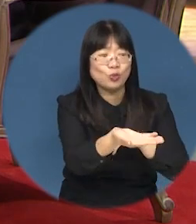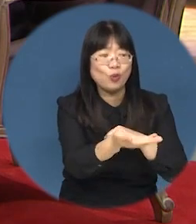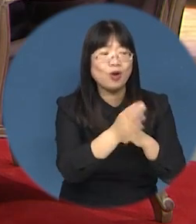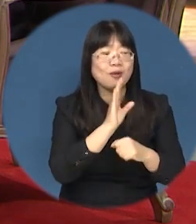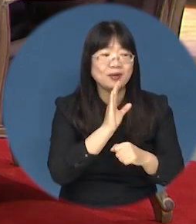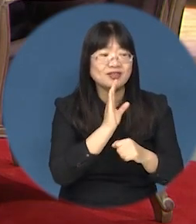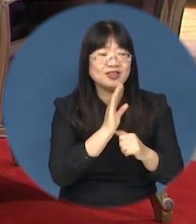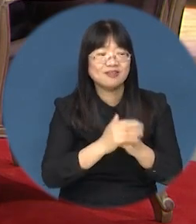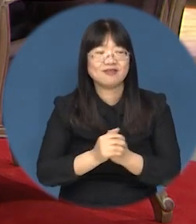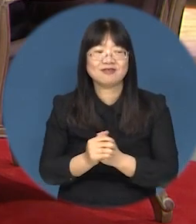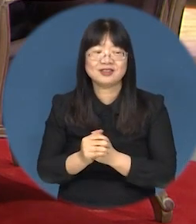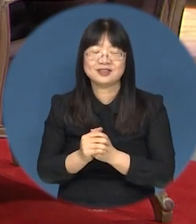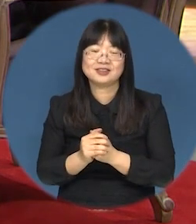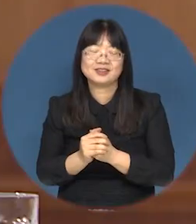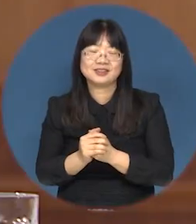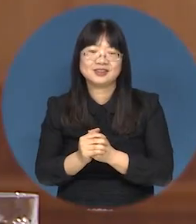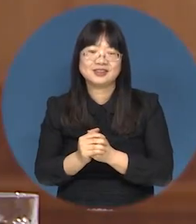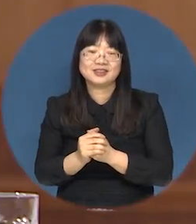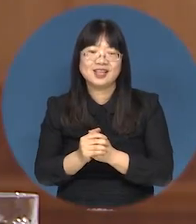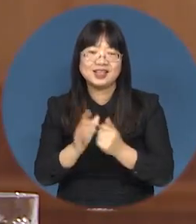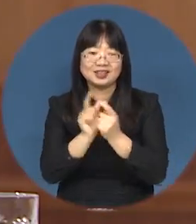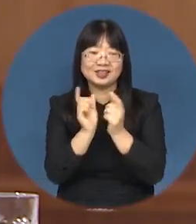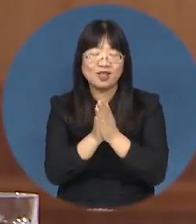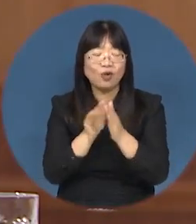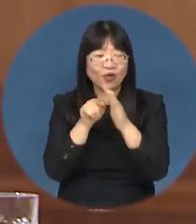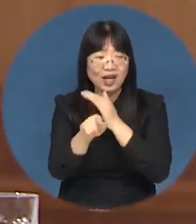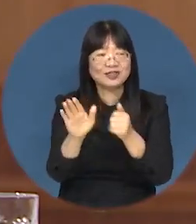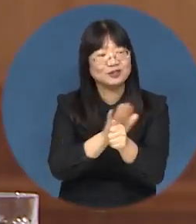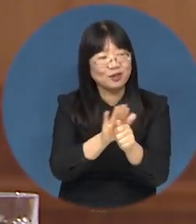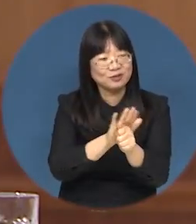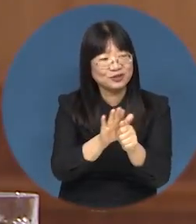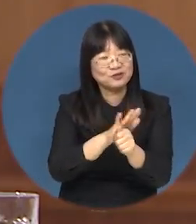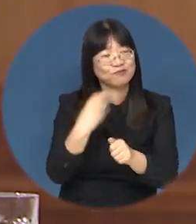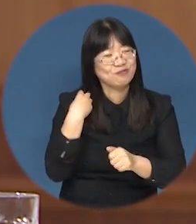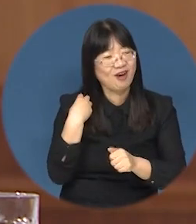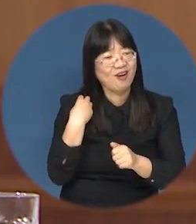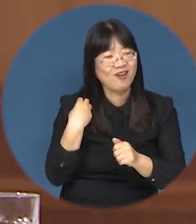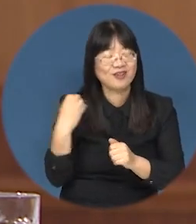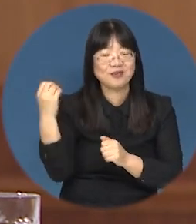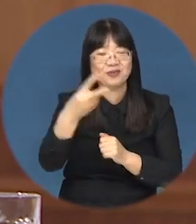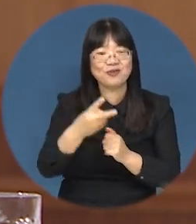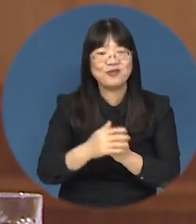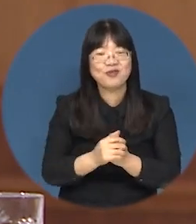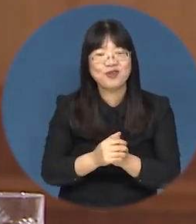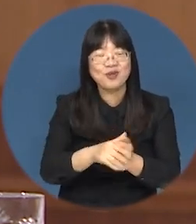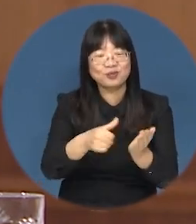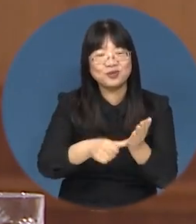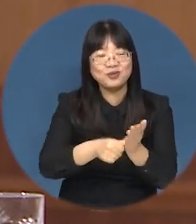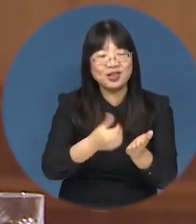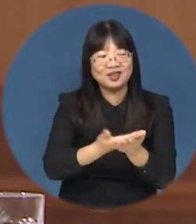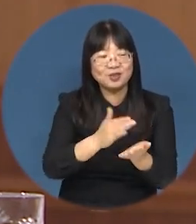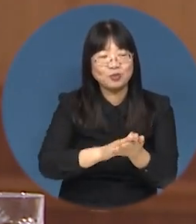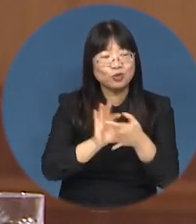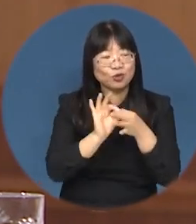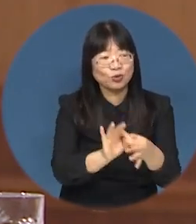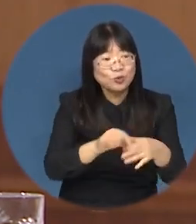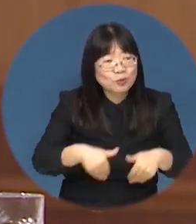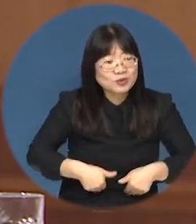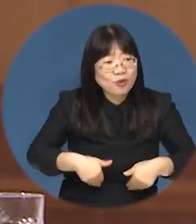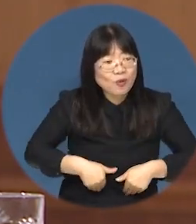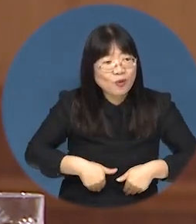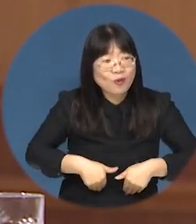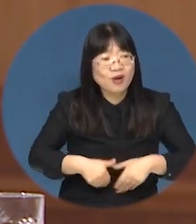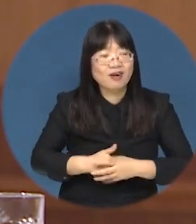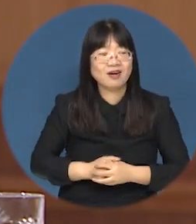수리해주고 예예예. 예. 네. 네. 그러니까 직접 찾아가는 서비스까지 하신다. 네. 그리고 이게 제품에 AS가 계속 필요한 겁니까